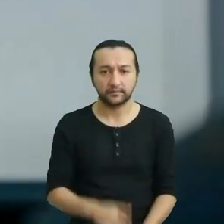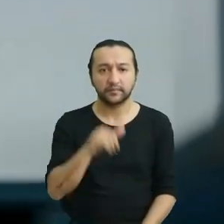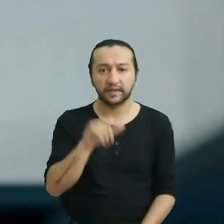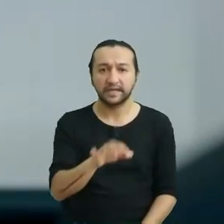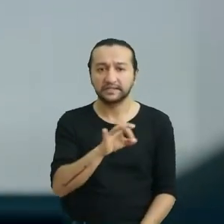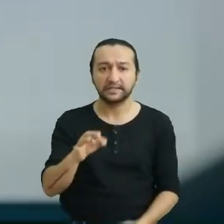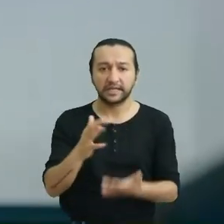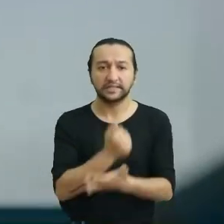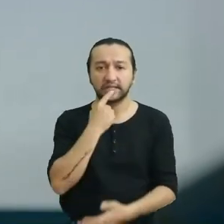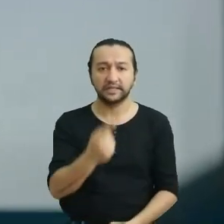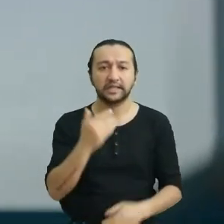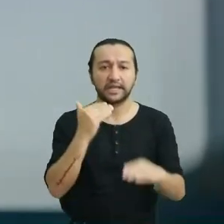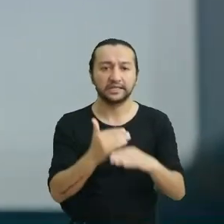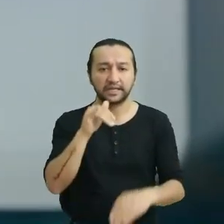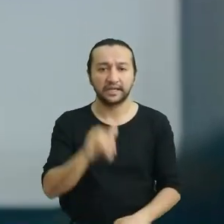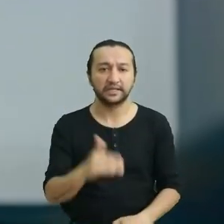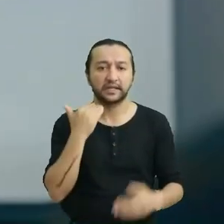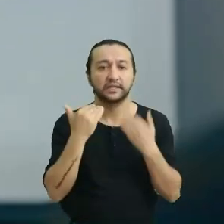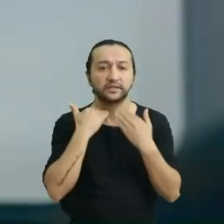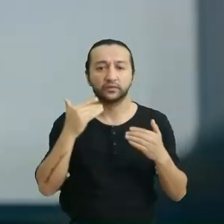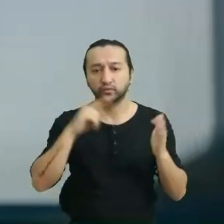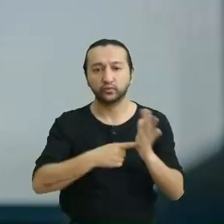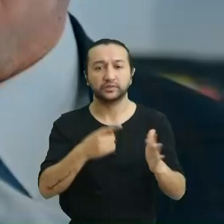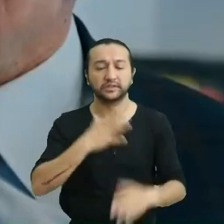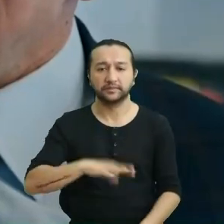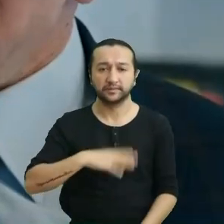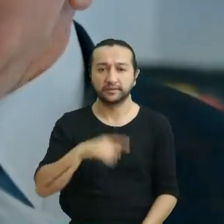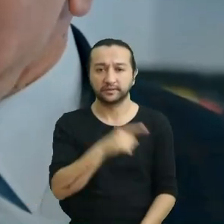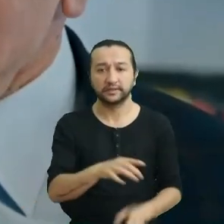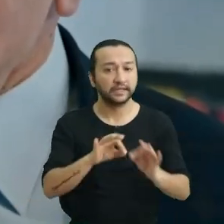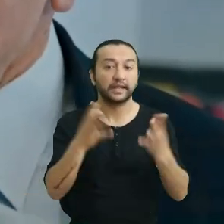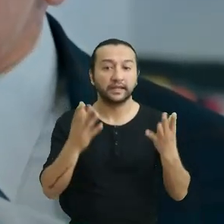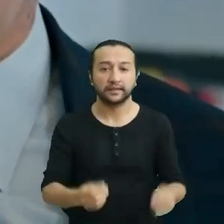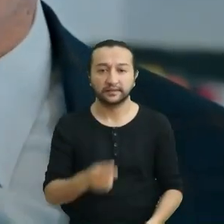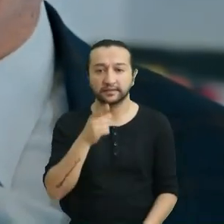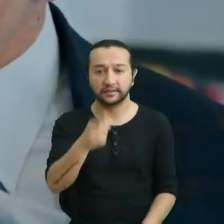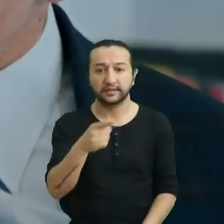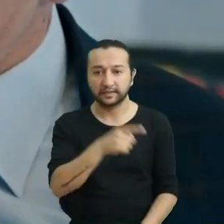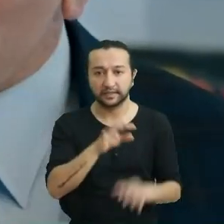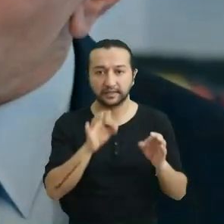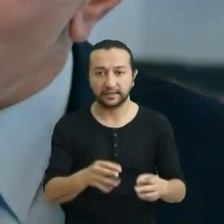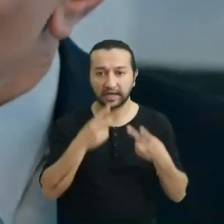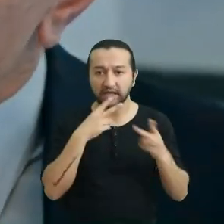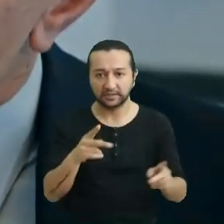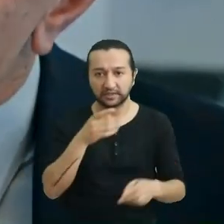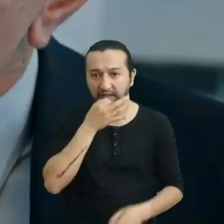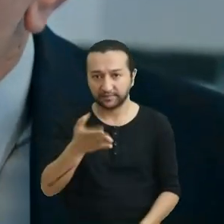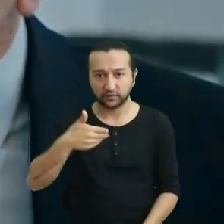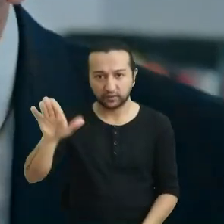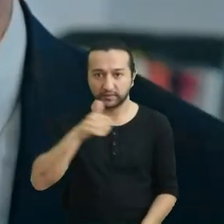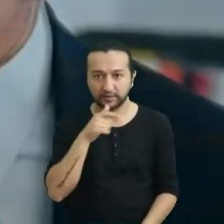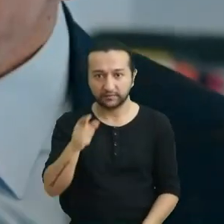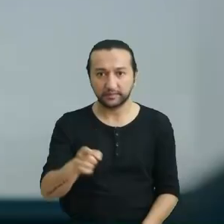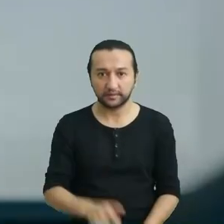Haksız kazanç nedeniyle şirket hakkında adli soruşturma istemişler efendim. Ne yani? Sen de peki açın diye kuzu kuzu yolladın mı